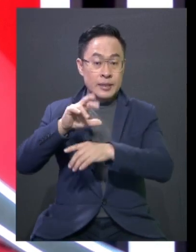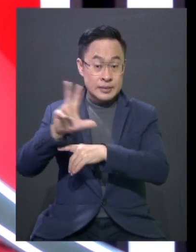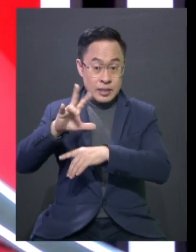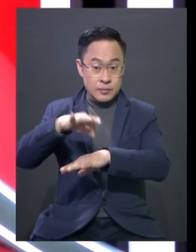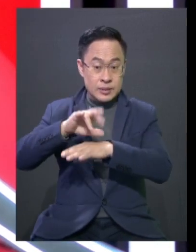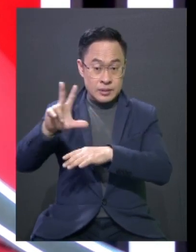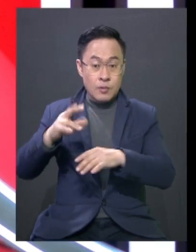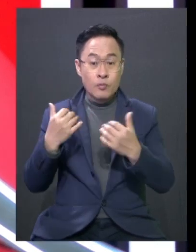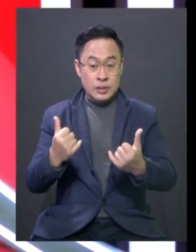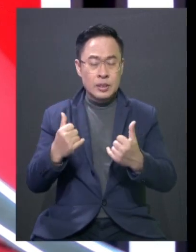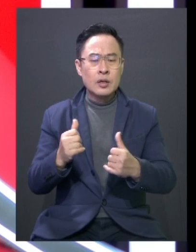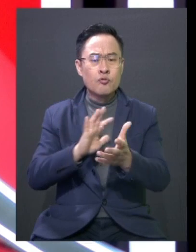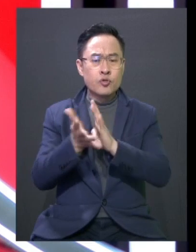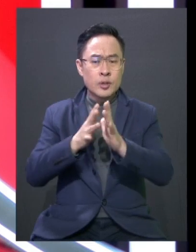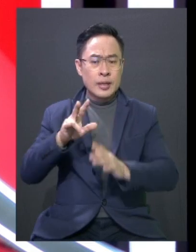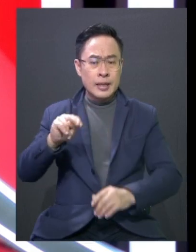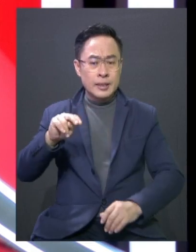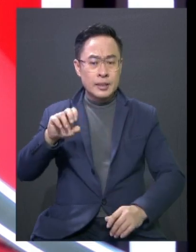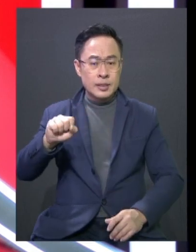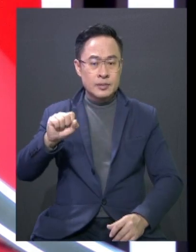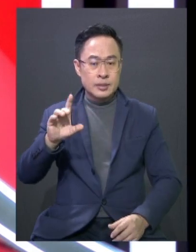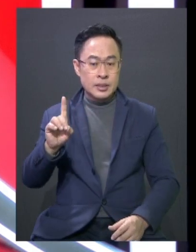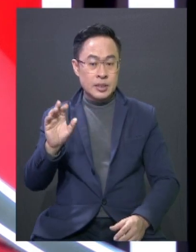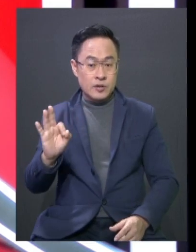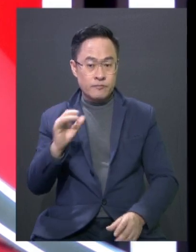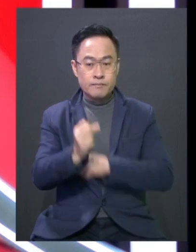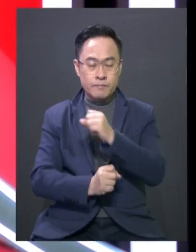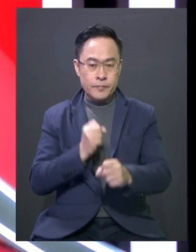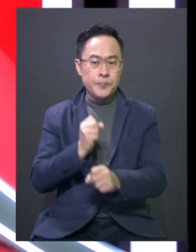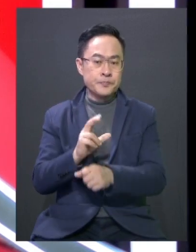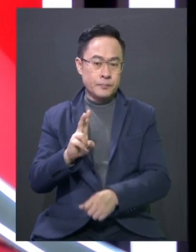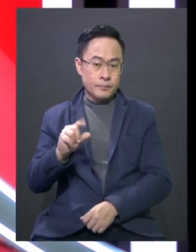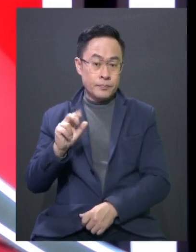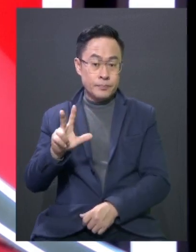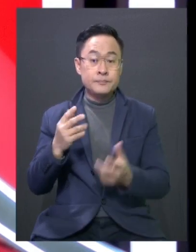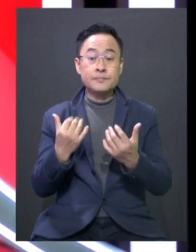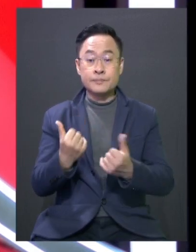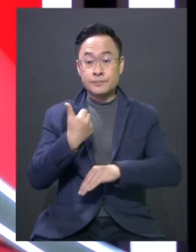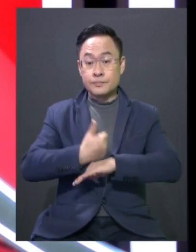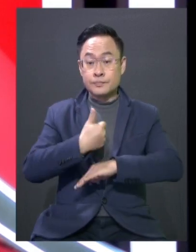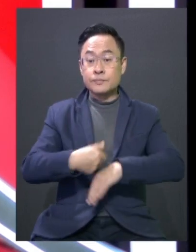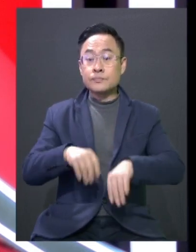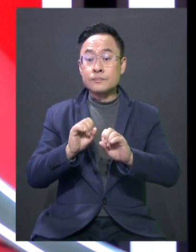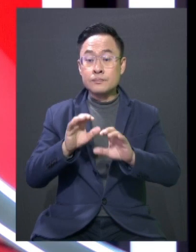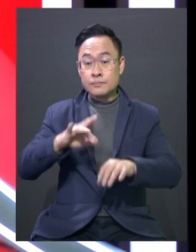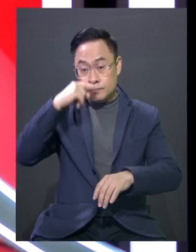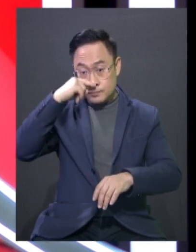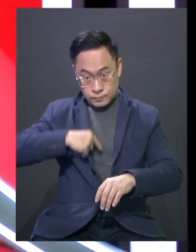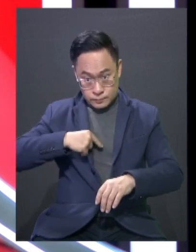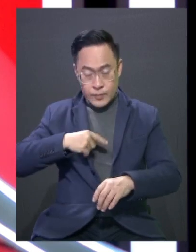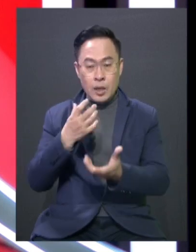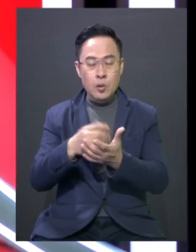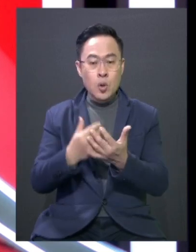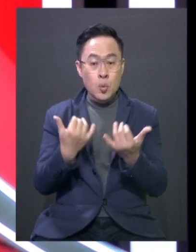สำหรับศึกการแข่งขัน nsdfฟุตซอล championship2023นั่นเองค่ะซึ่งคลอเซซ่าเขาก็ชี้ว่าจริงๆแล้วเนี่ย